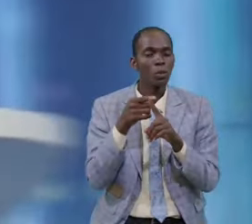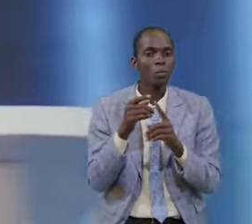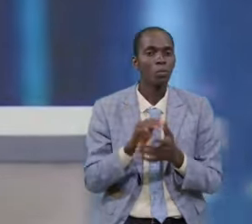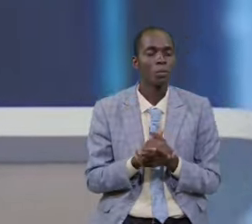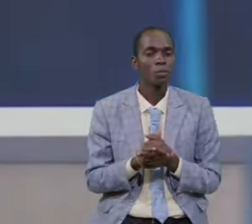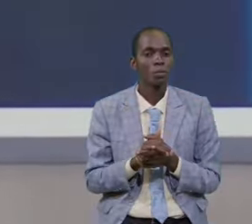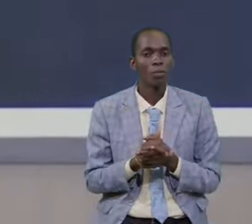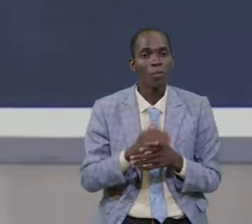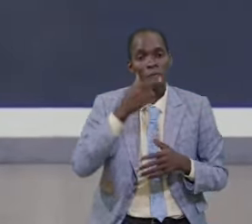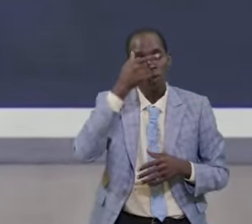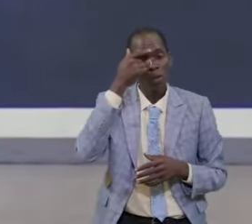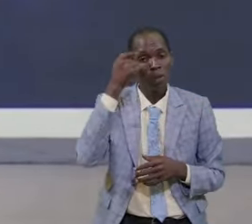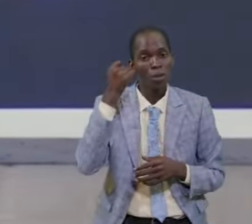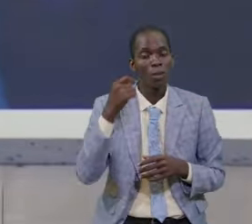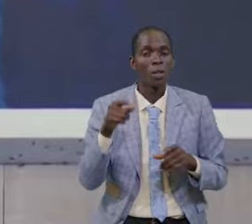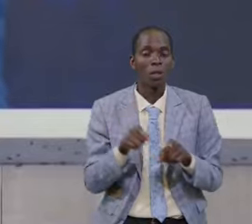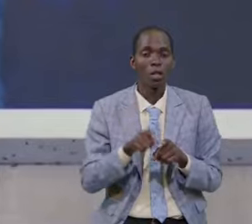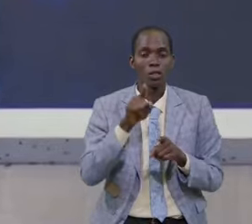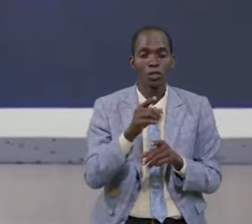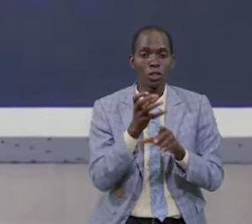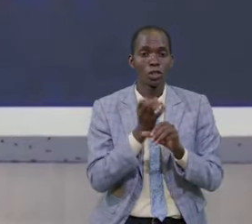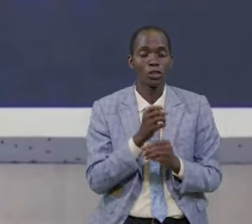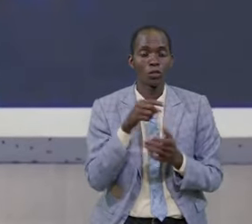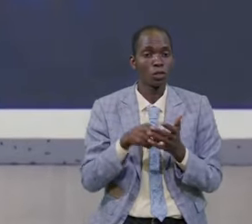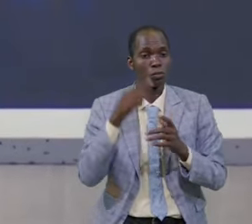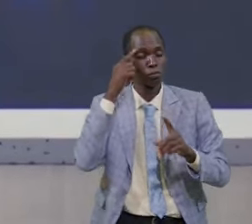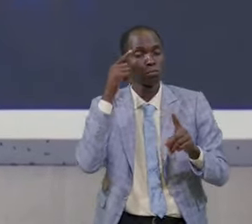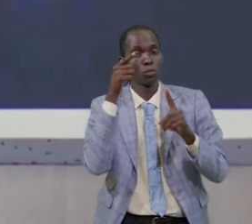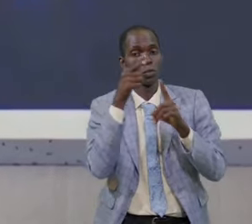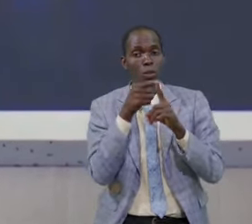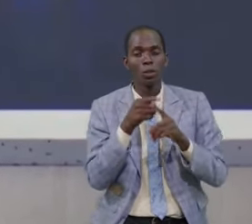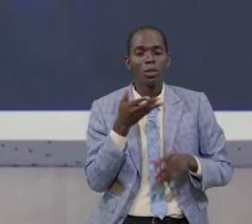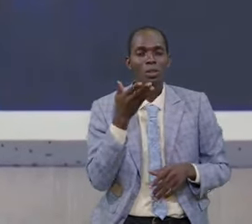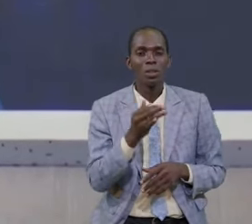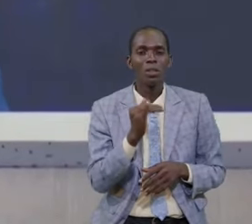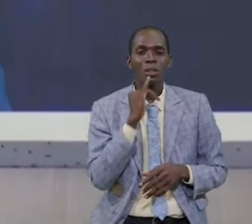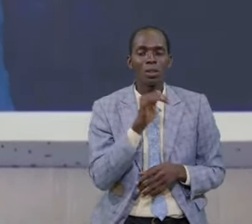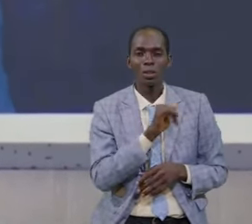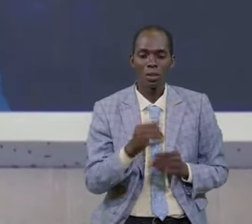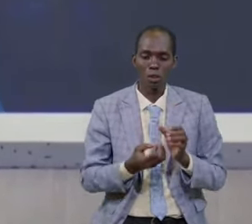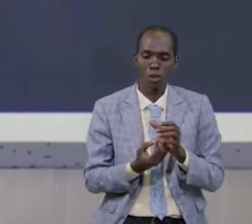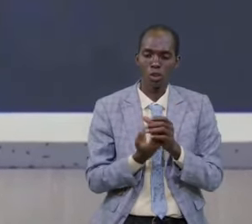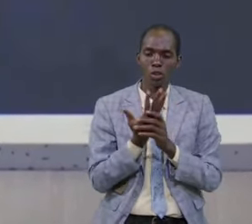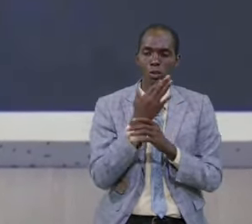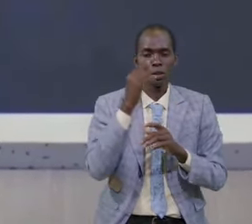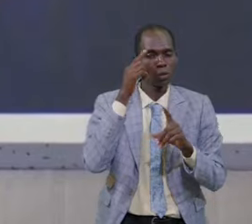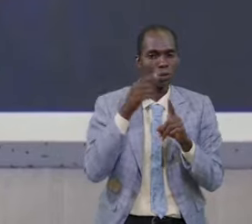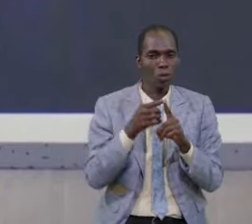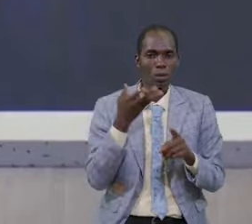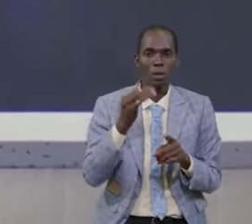Parce que tu, comme tu réalises tes objectifs maintenant, tu lèves les yeux. Il y a une croissance qui monte.